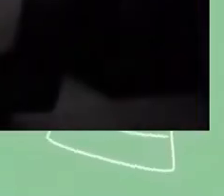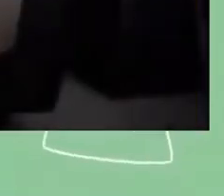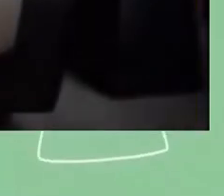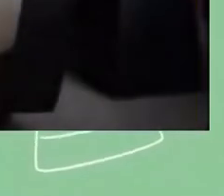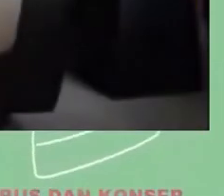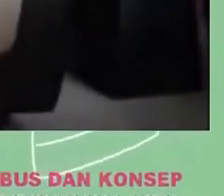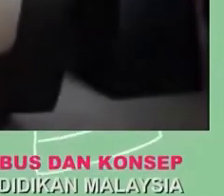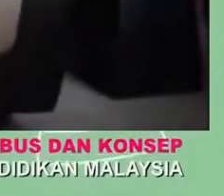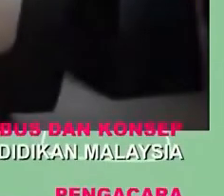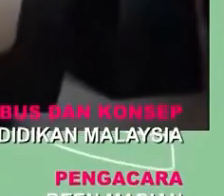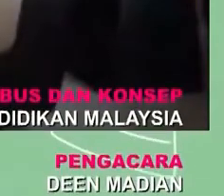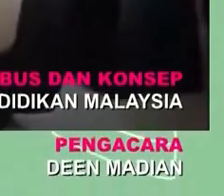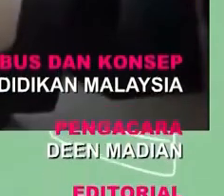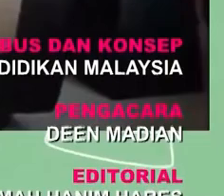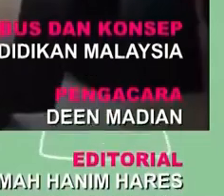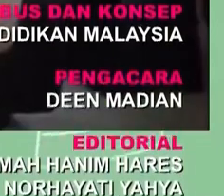Lukan